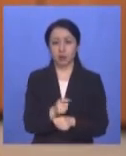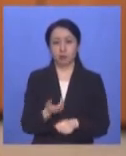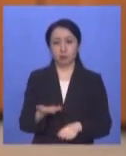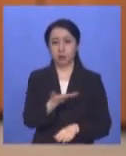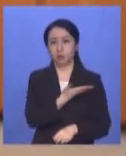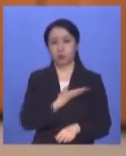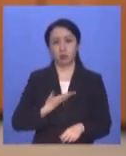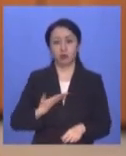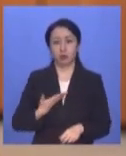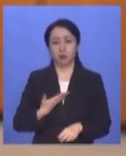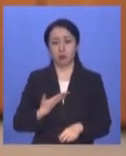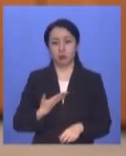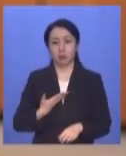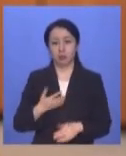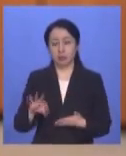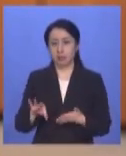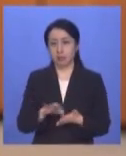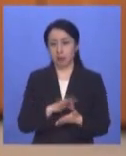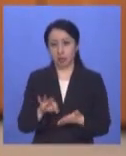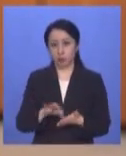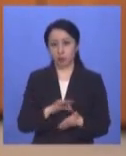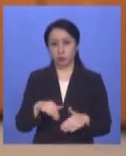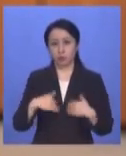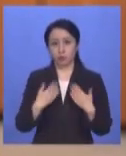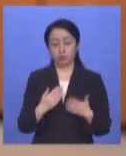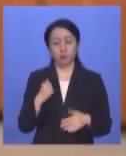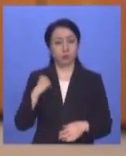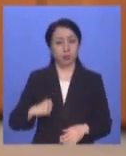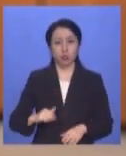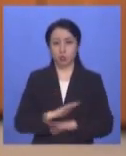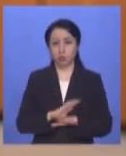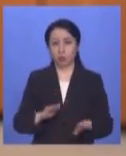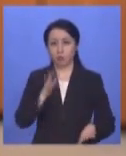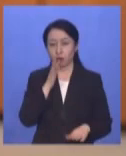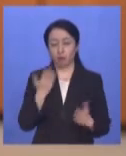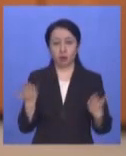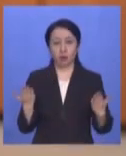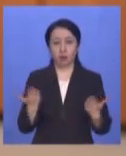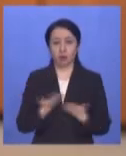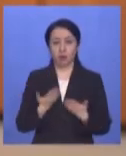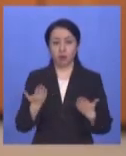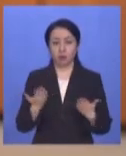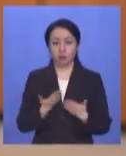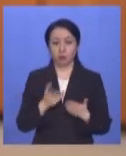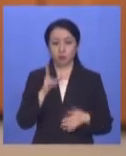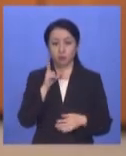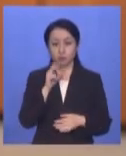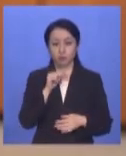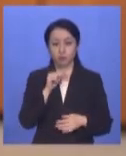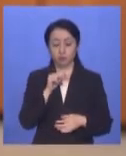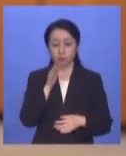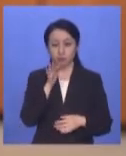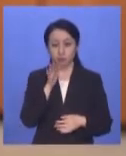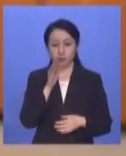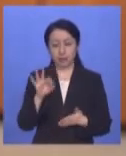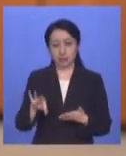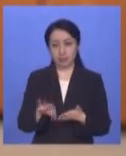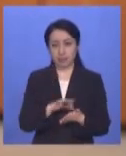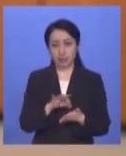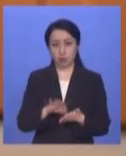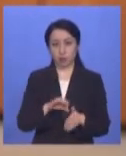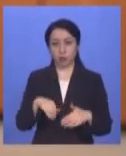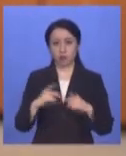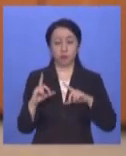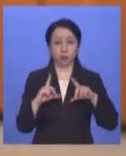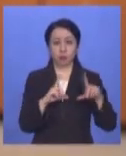в принципе, сразу же размещаем. Мы не ждем там время или какие-то количество там часов даем. Сразу же они